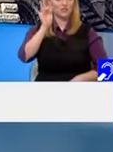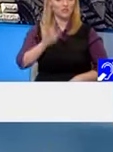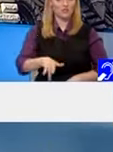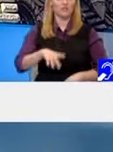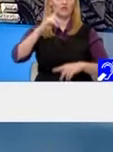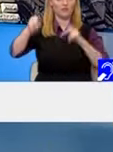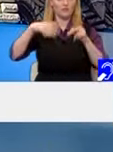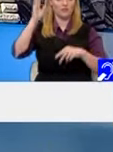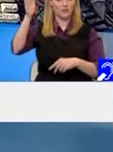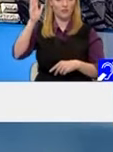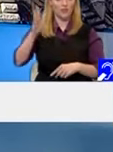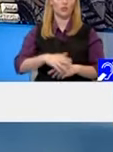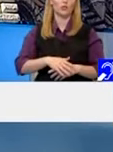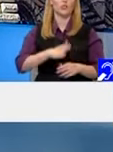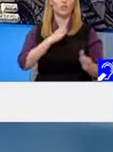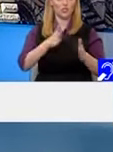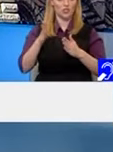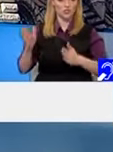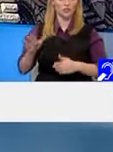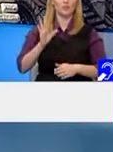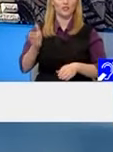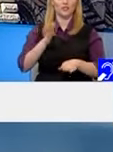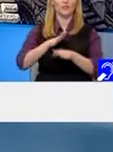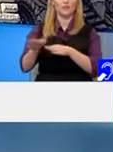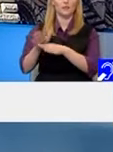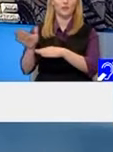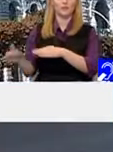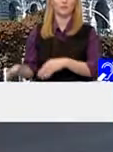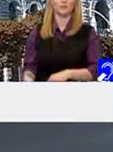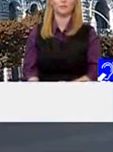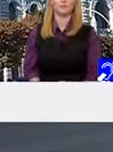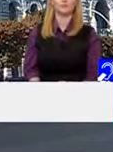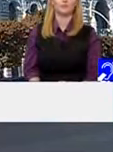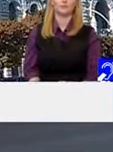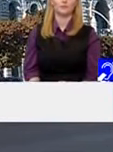asigurări că va face în așa fel încât disciplina să fie respectată.